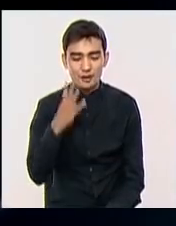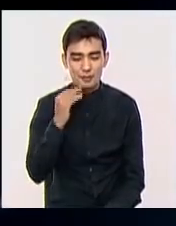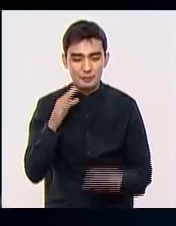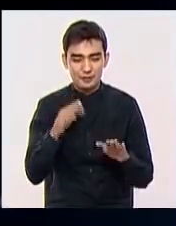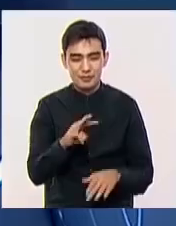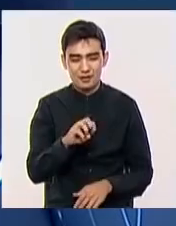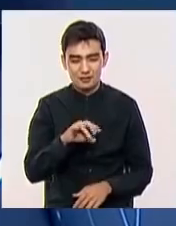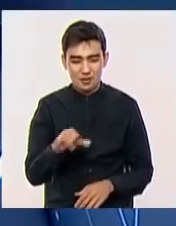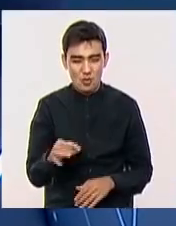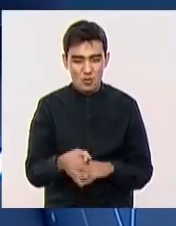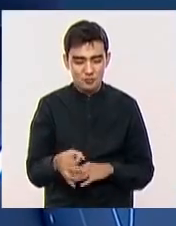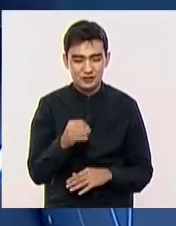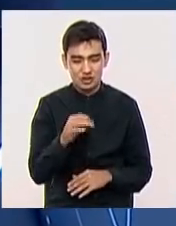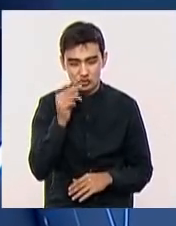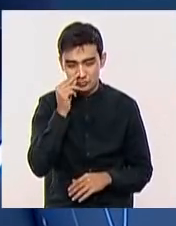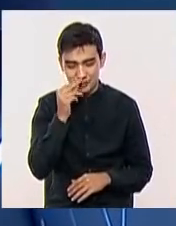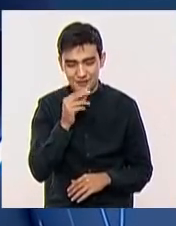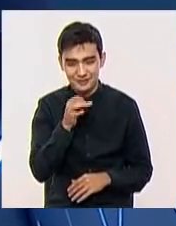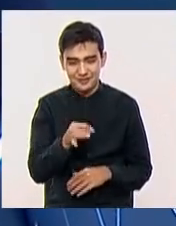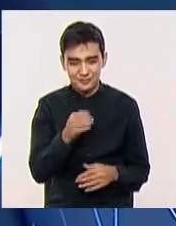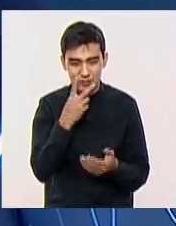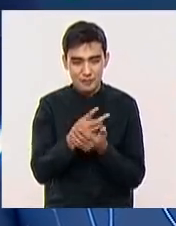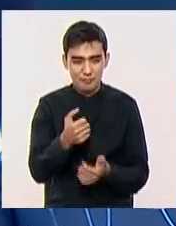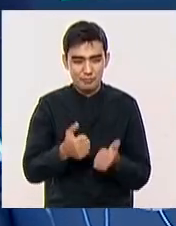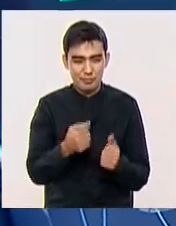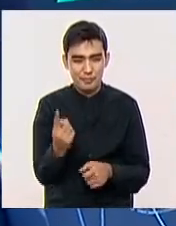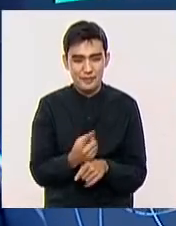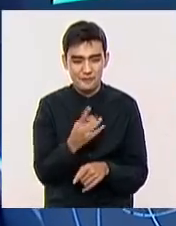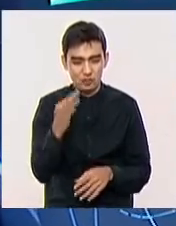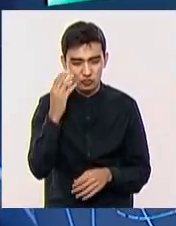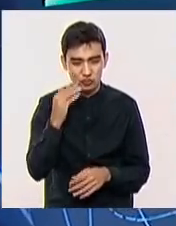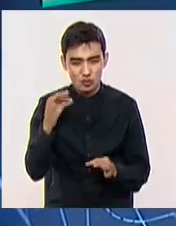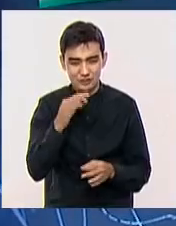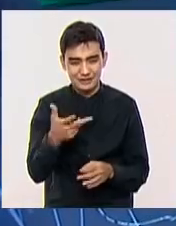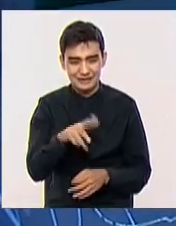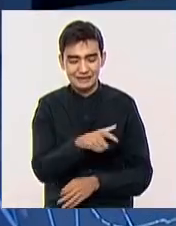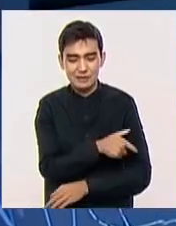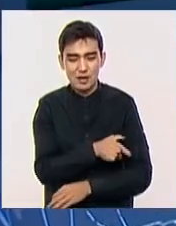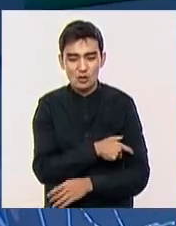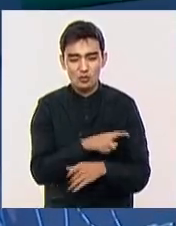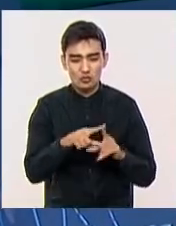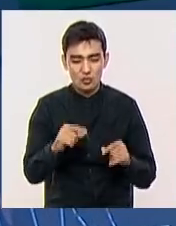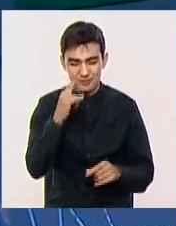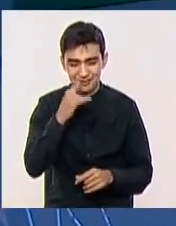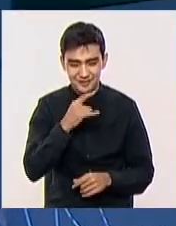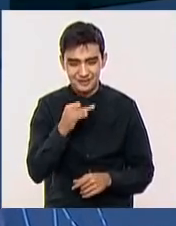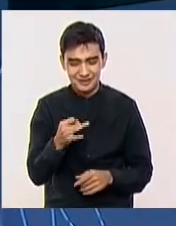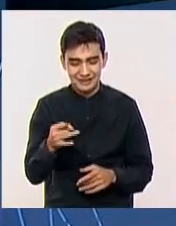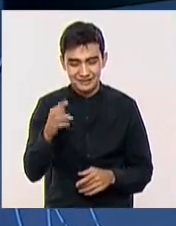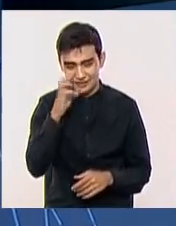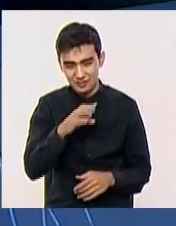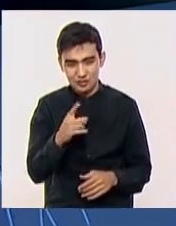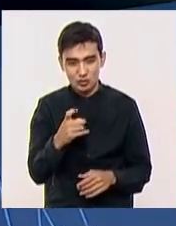Алматинская, Мангистауская области и Шымкент оказались лидерами по количеству трехсменных школ в Казахстане. Всего в стране